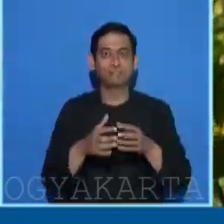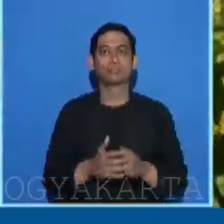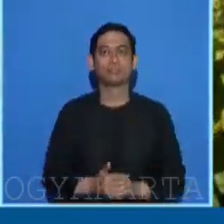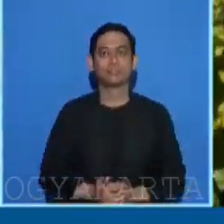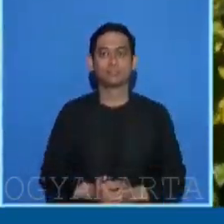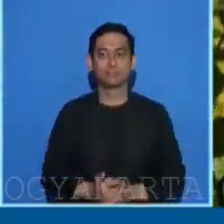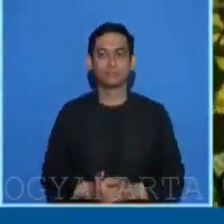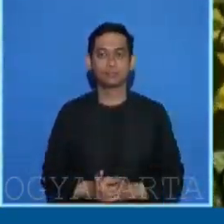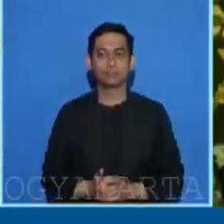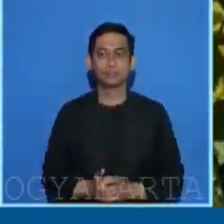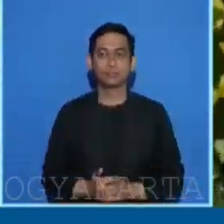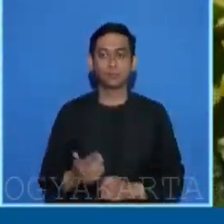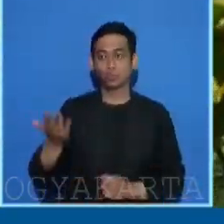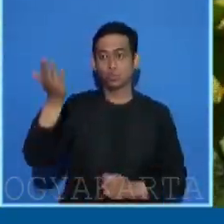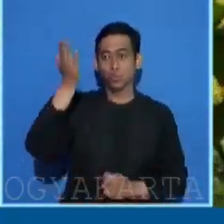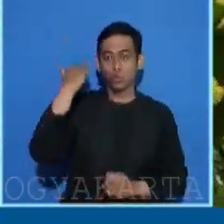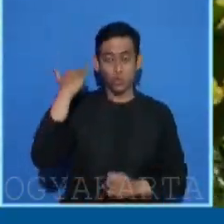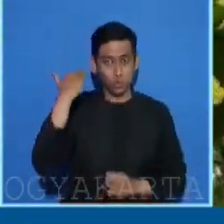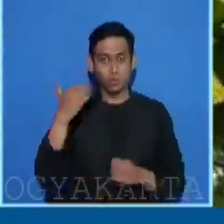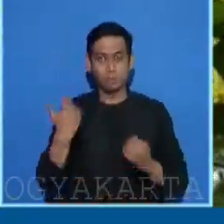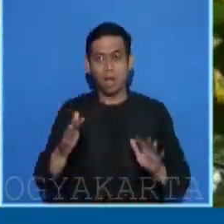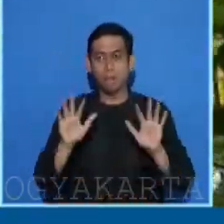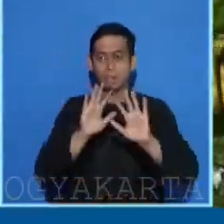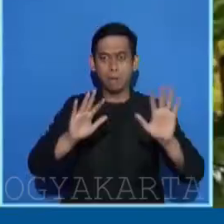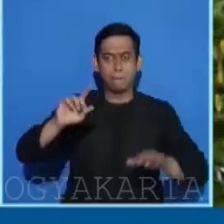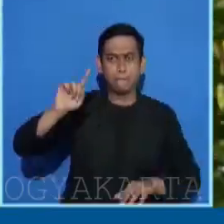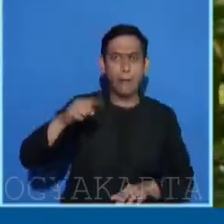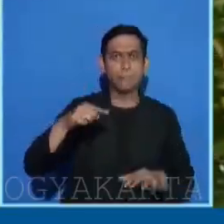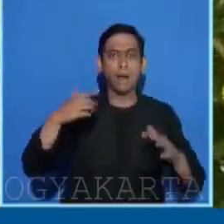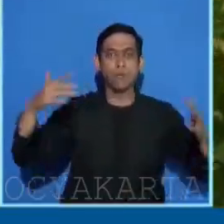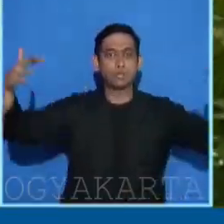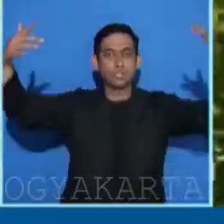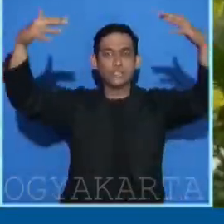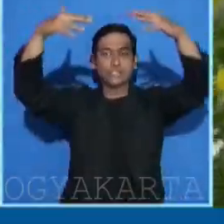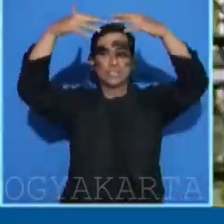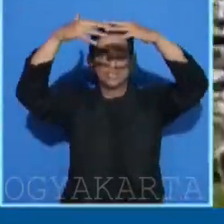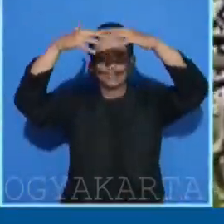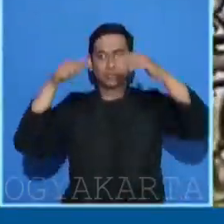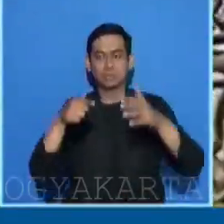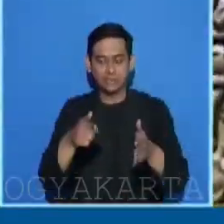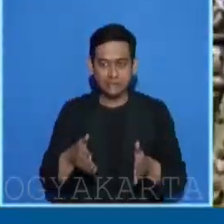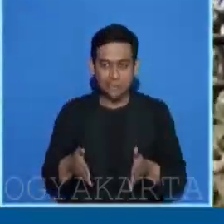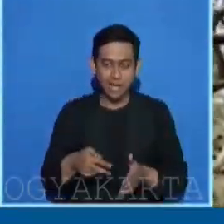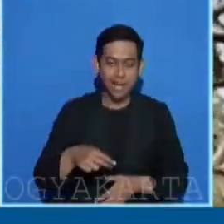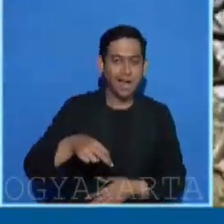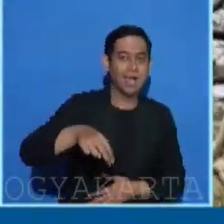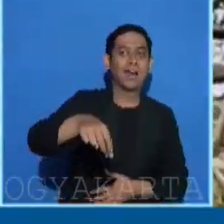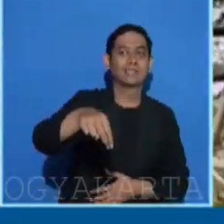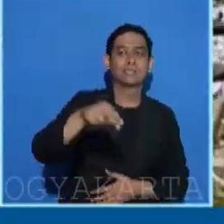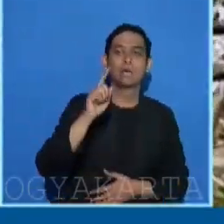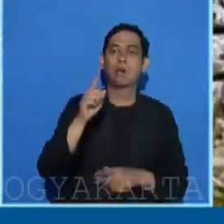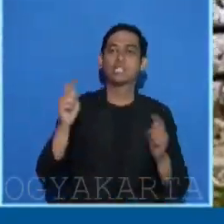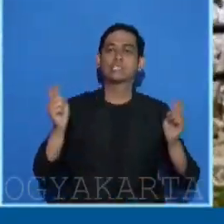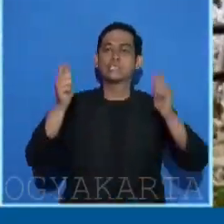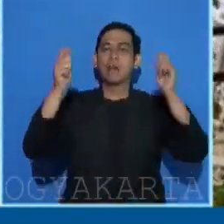Jan kolonial walandi sampun kathah dipun dadosaken taneman eyup-eyuban ing sanjanging mergi jalaran pancen kawentar gadah Sekar